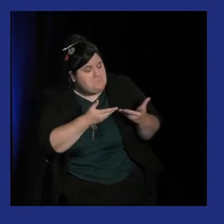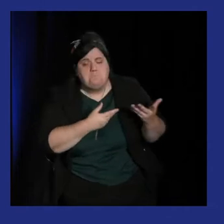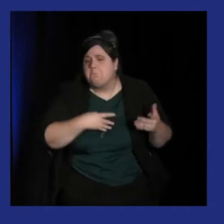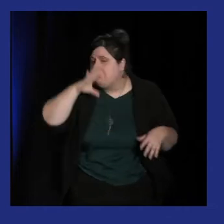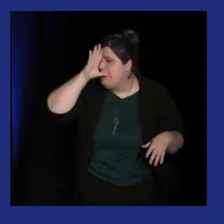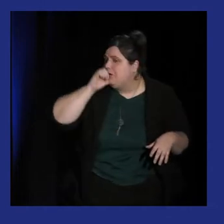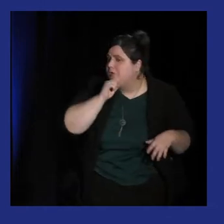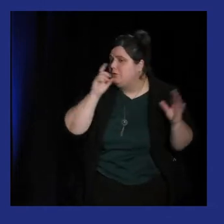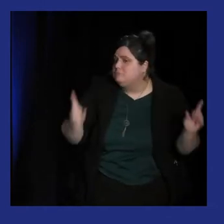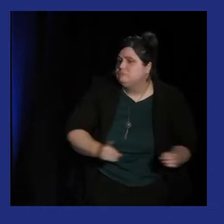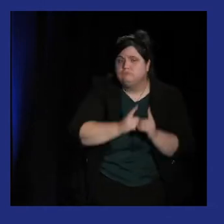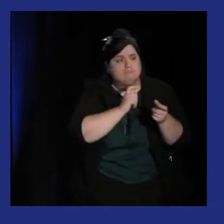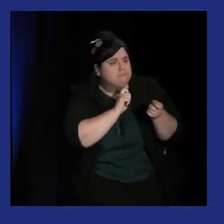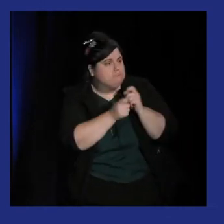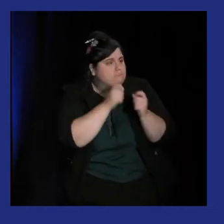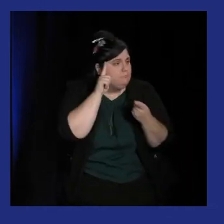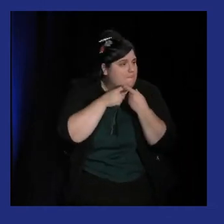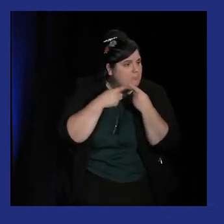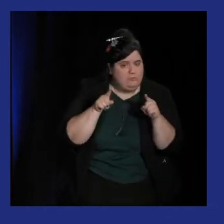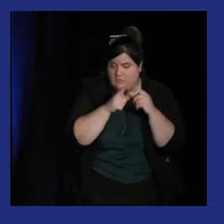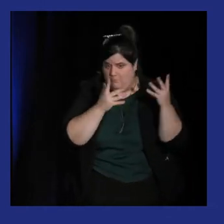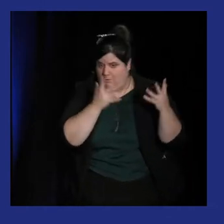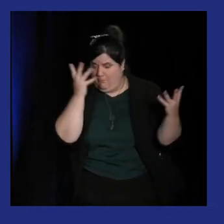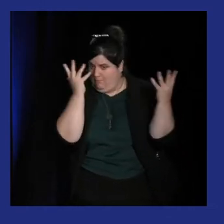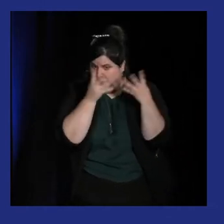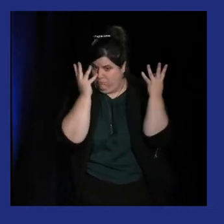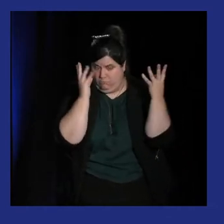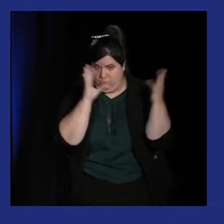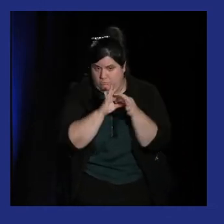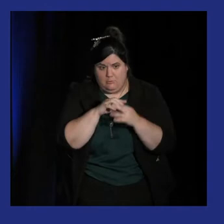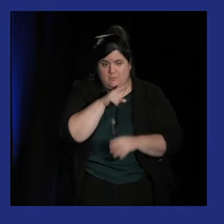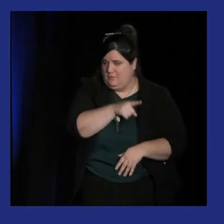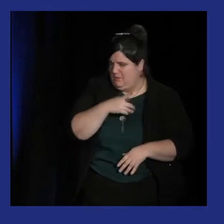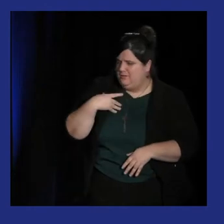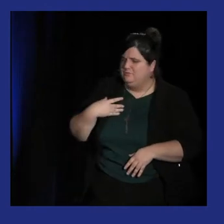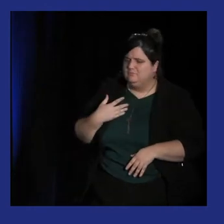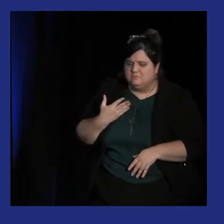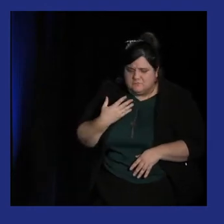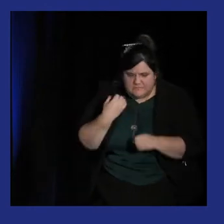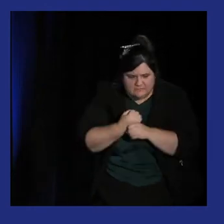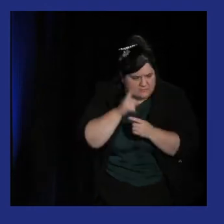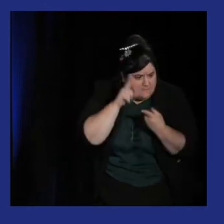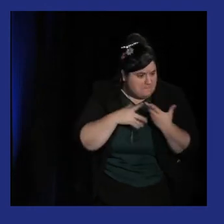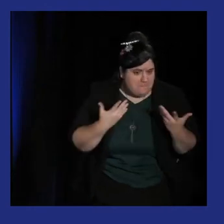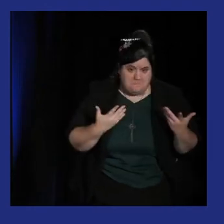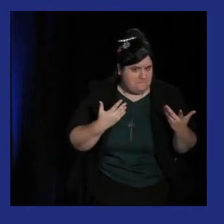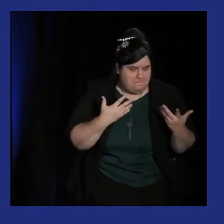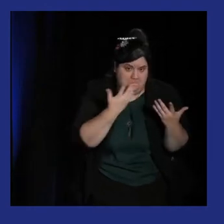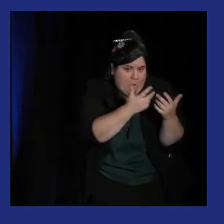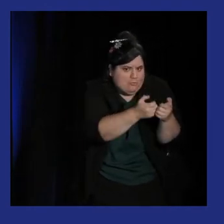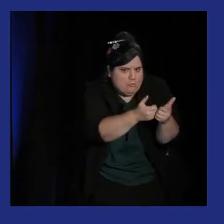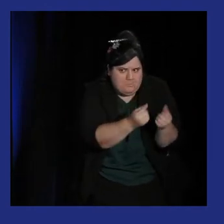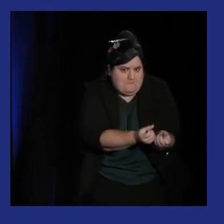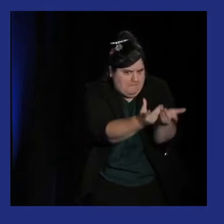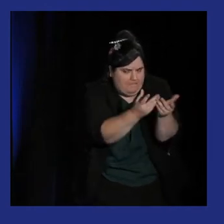ça hyper bien fonctionné et lui il était au début de du travail sur Street of Rage 4 et il avait un peu besoin d'être sur la musique au début